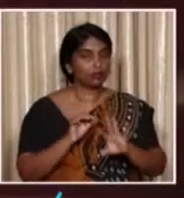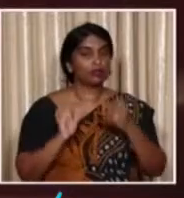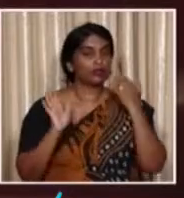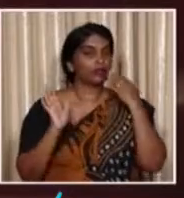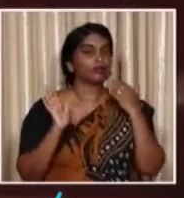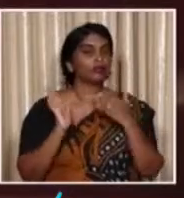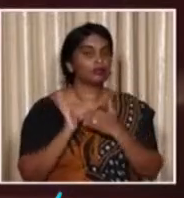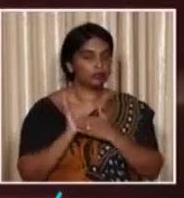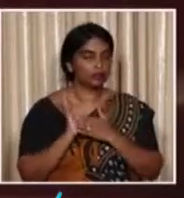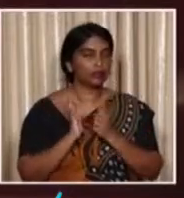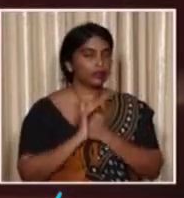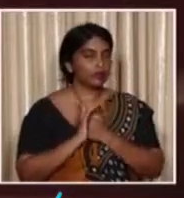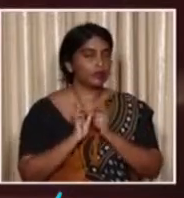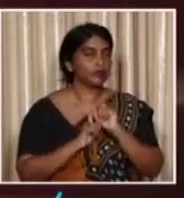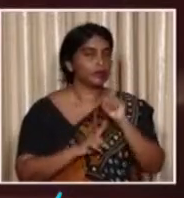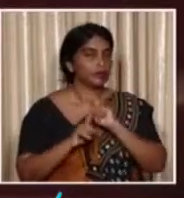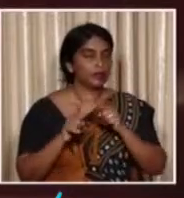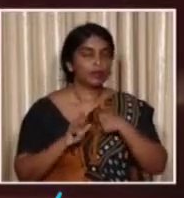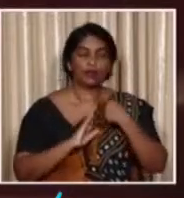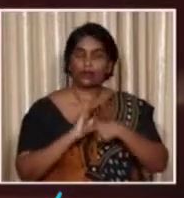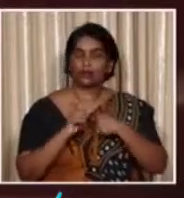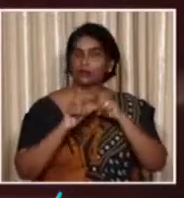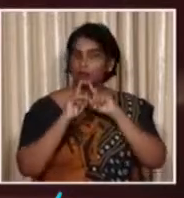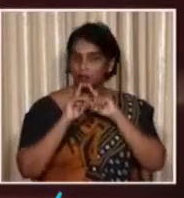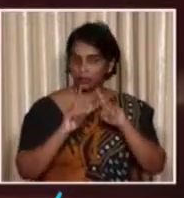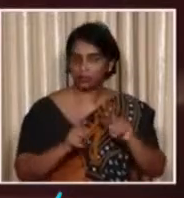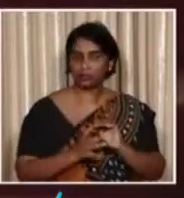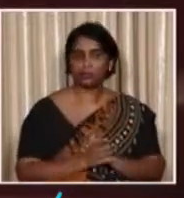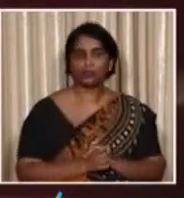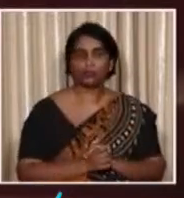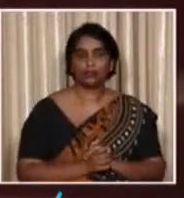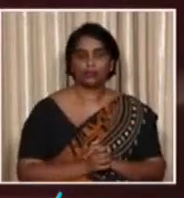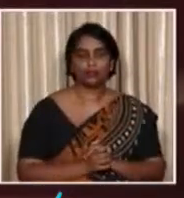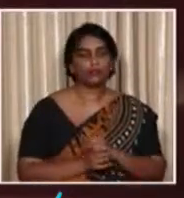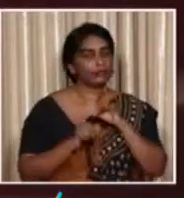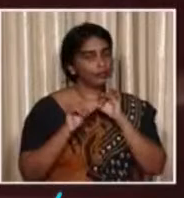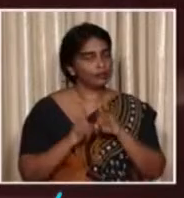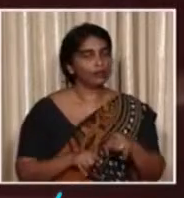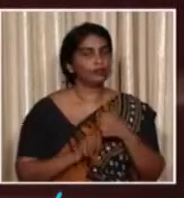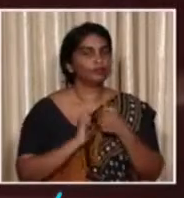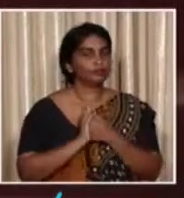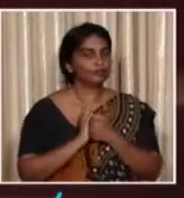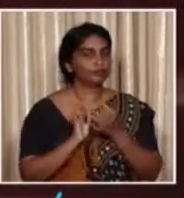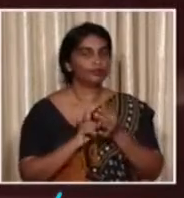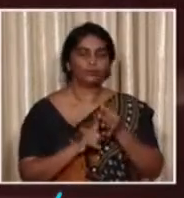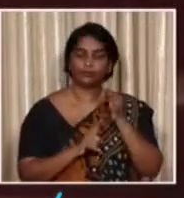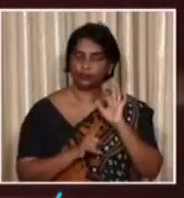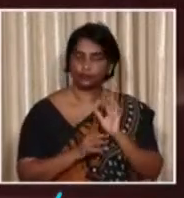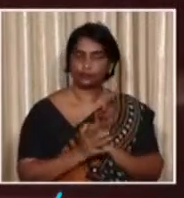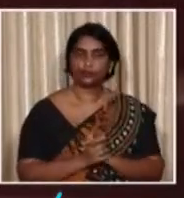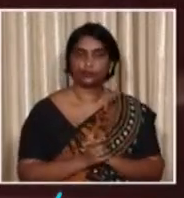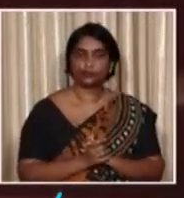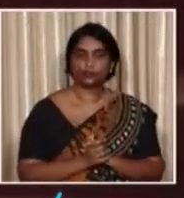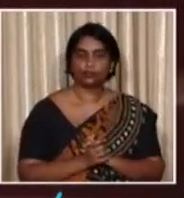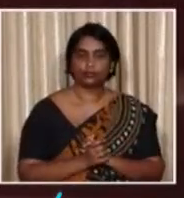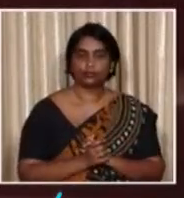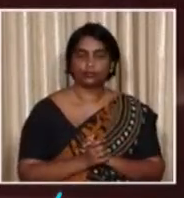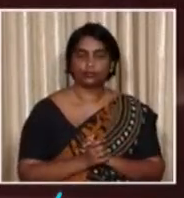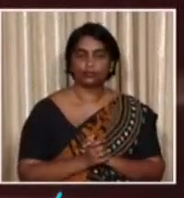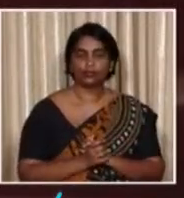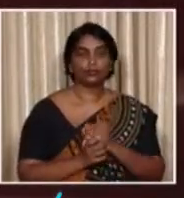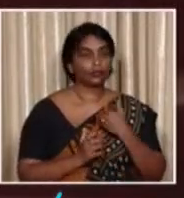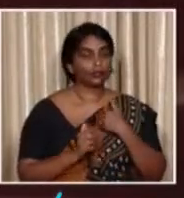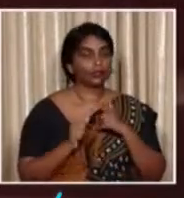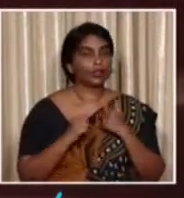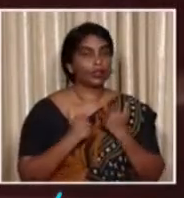තත්ත්වය මේ ගරු සභාවටත් රටටත් හෙළිදරව් කරන්න. ඒ අනුව ගරු සභාපතිතුමනි මා